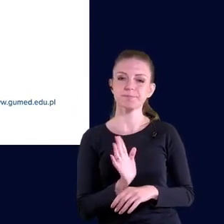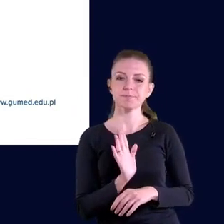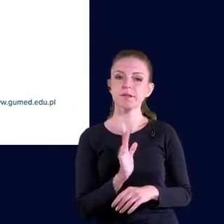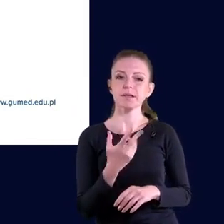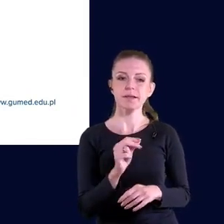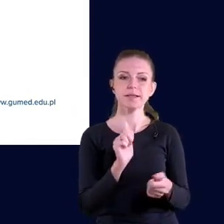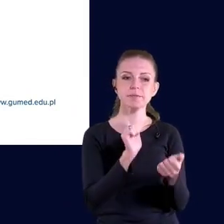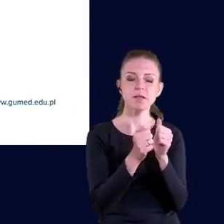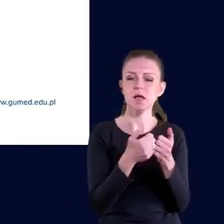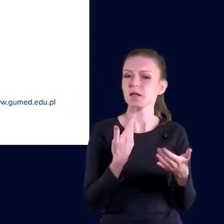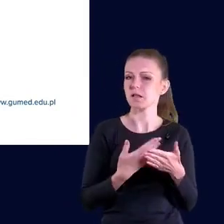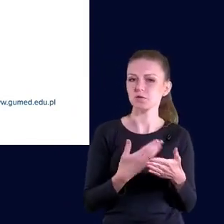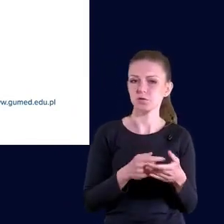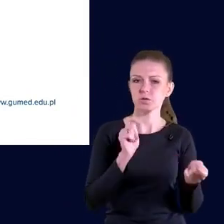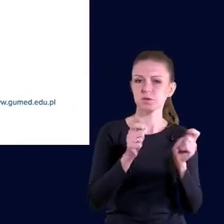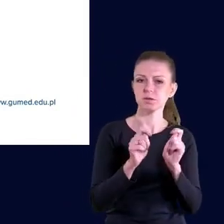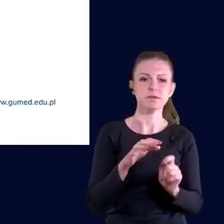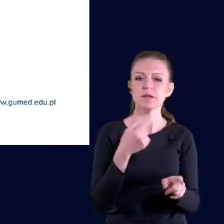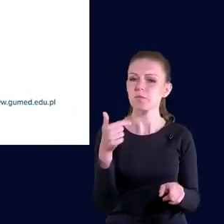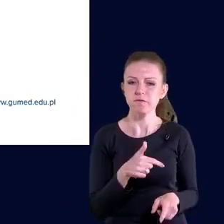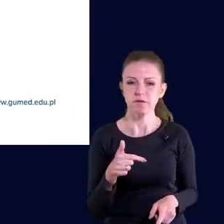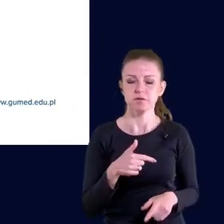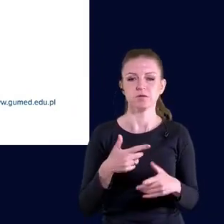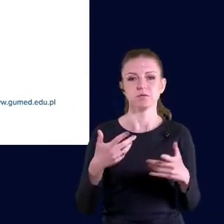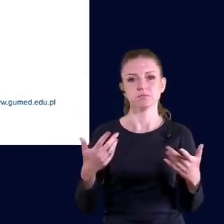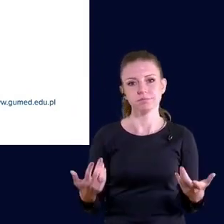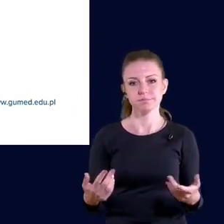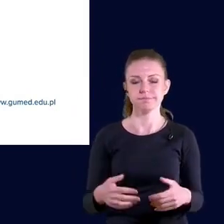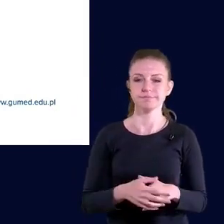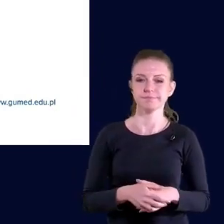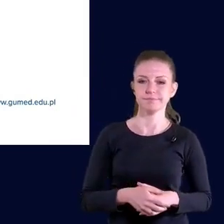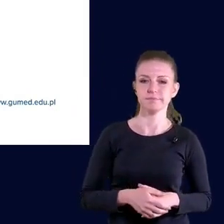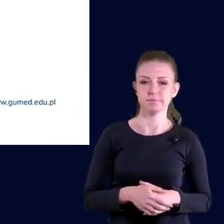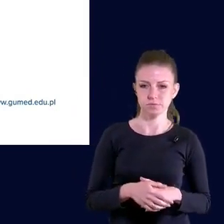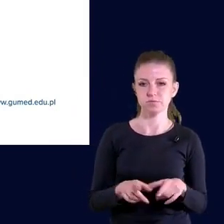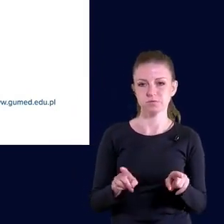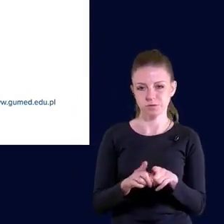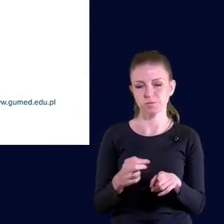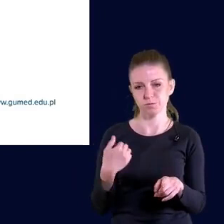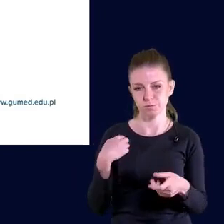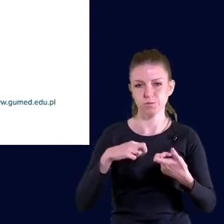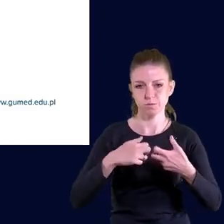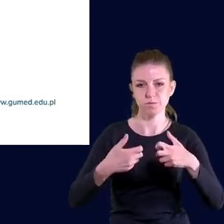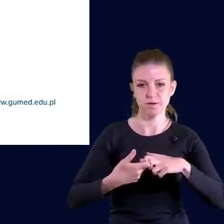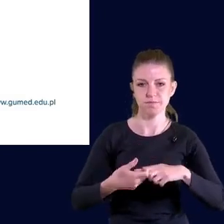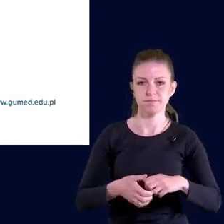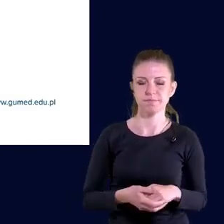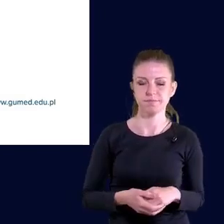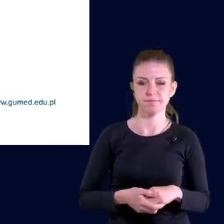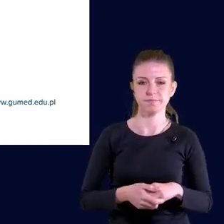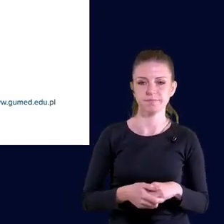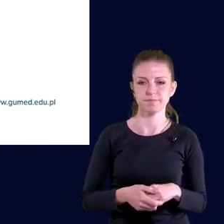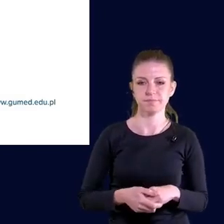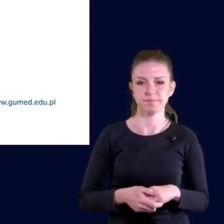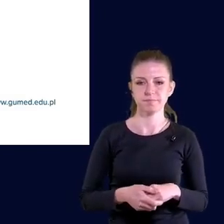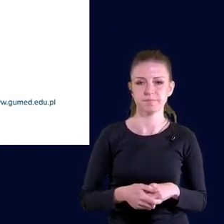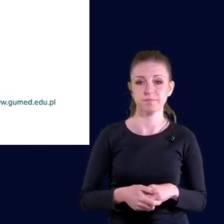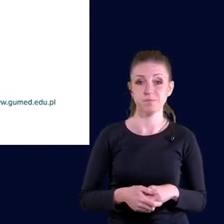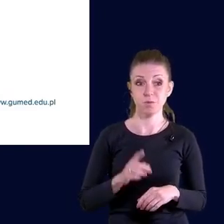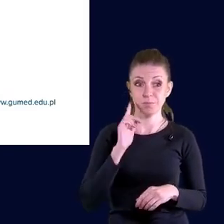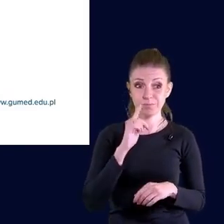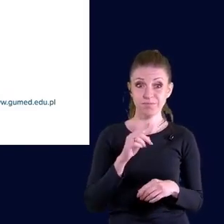możliwość ingerencji przekształcania No i to też okazało się że mam problem tego typu